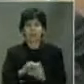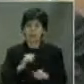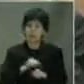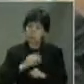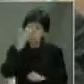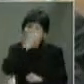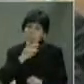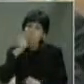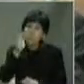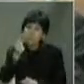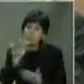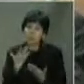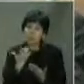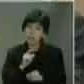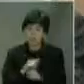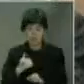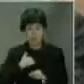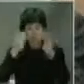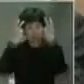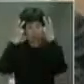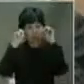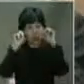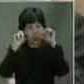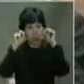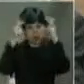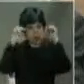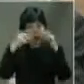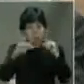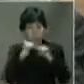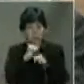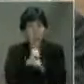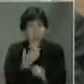ทธิ์เวชชาชีวะเป็นนายกรัฐมนตรีทำอะไรก็ได้